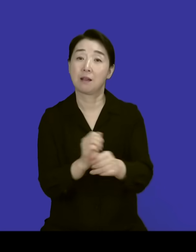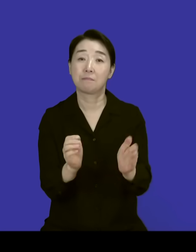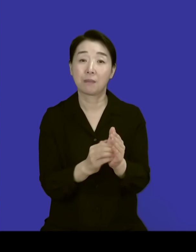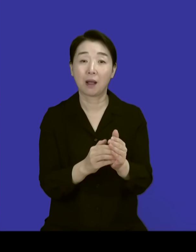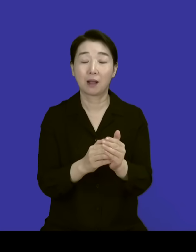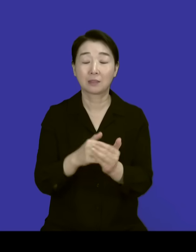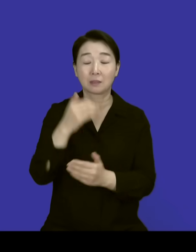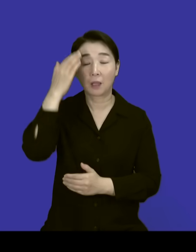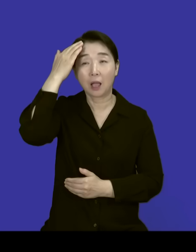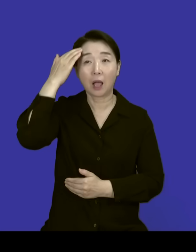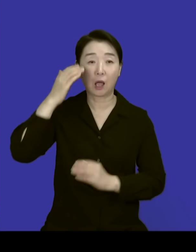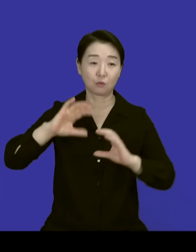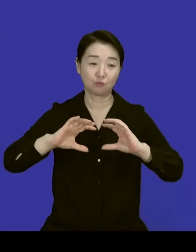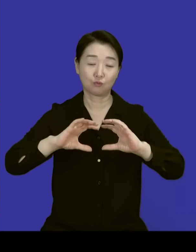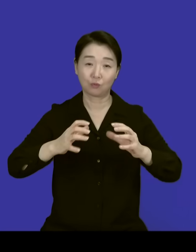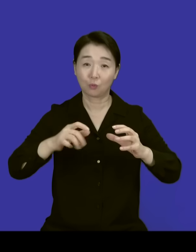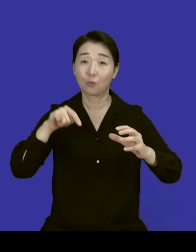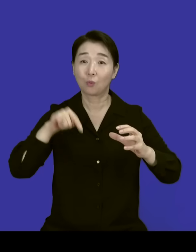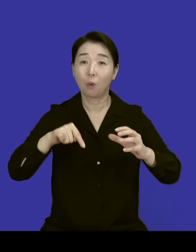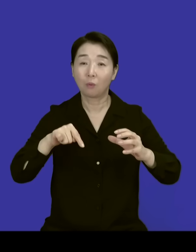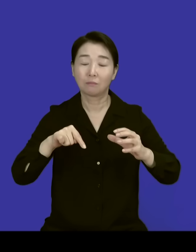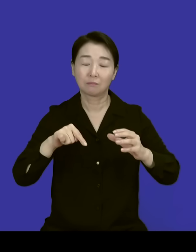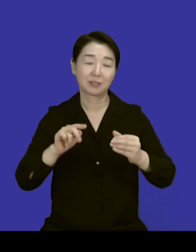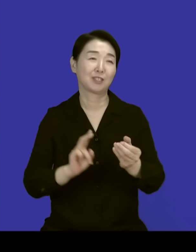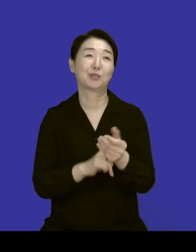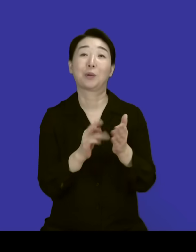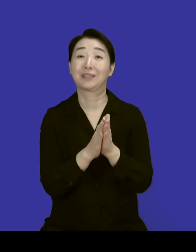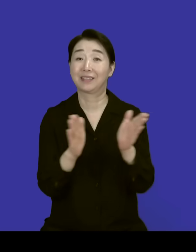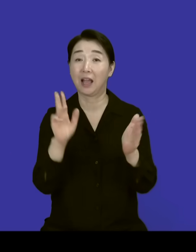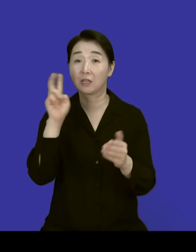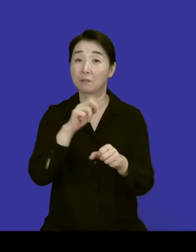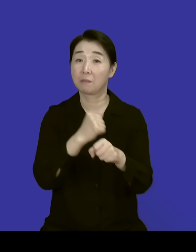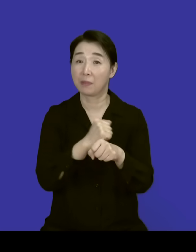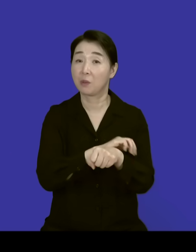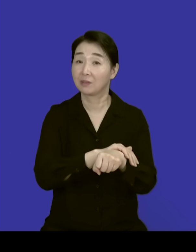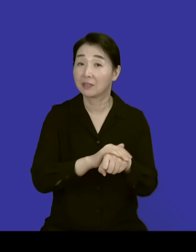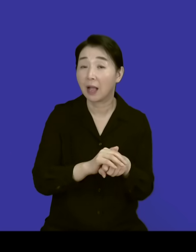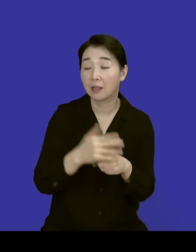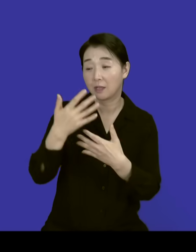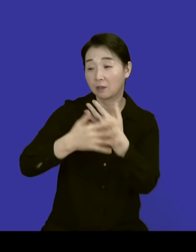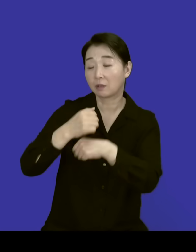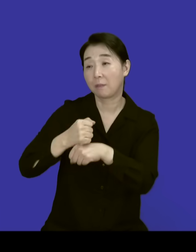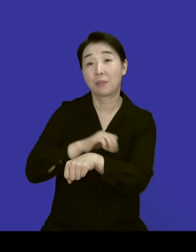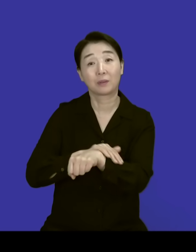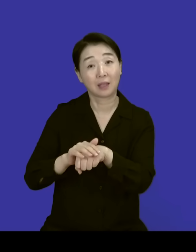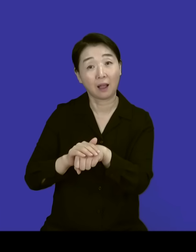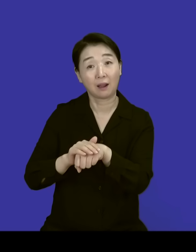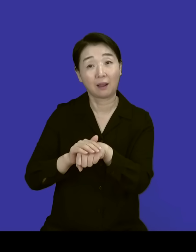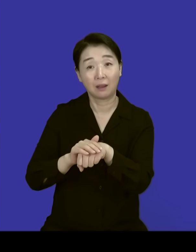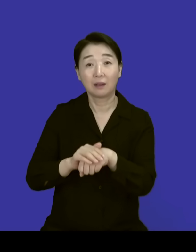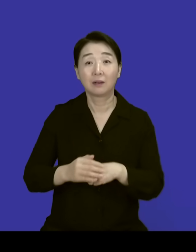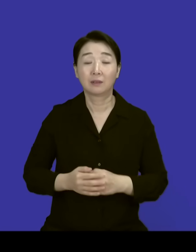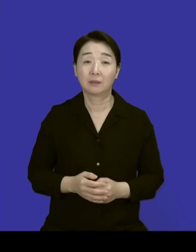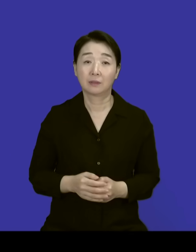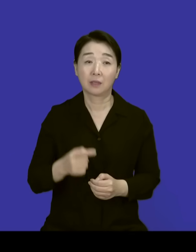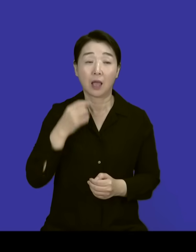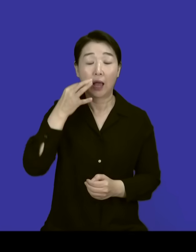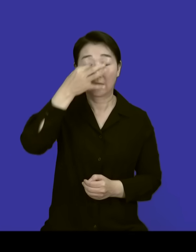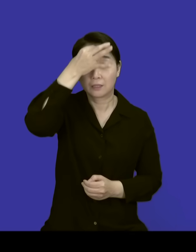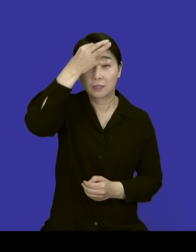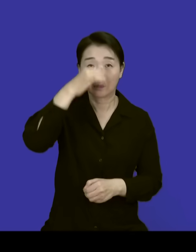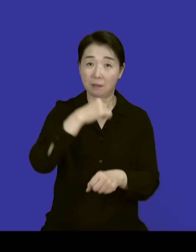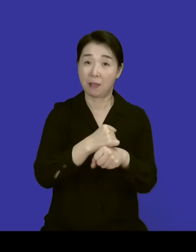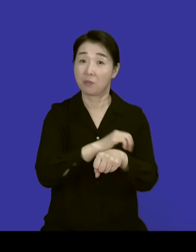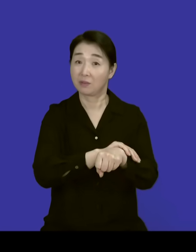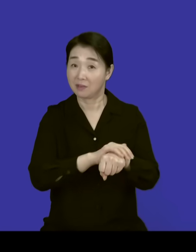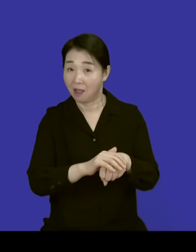놀라운 기적이 이제부터 시작이 될 거라고 믿고 있습니다. 맞습니다. 우리가 이렇게 음악을 잘 만들고 이렇게 영상물을 잘 만들고 이렇게 많은 아티스트들을 배출해간